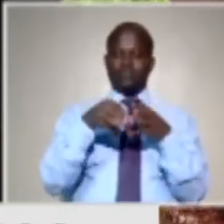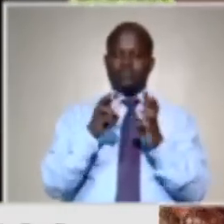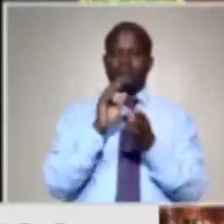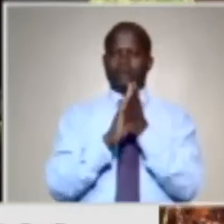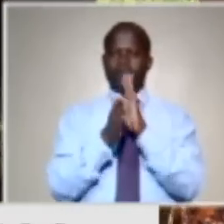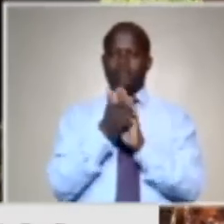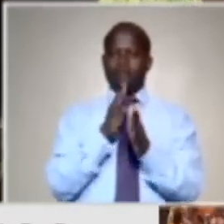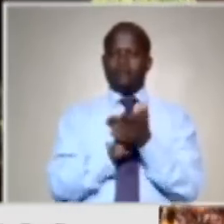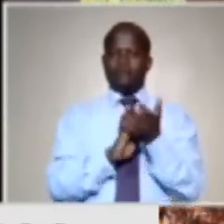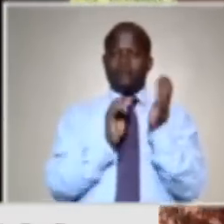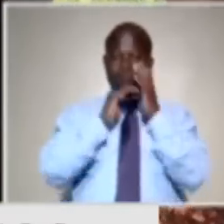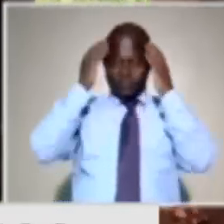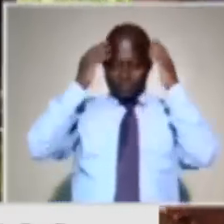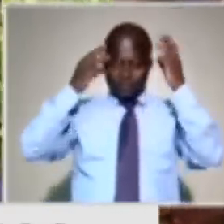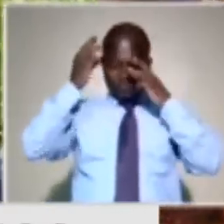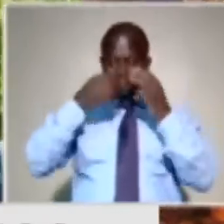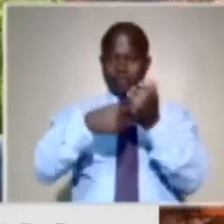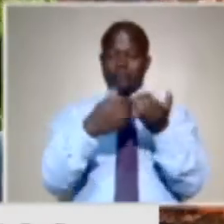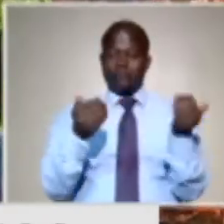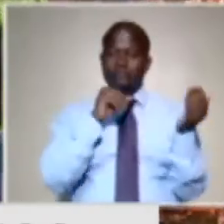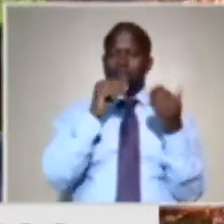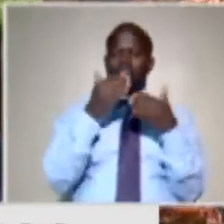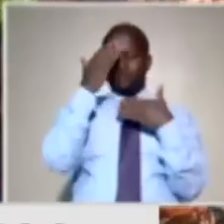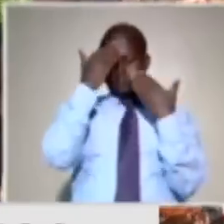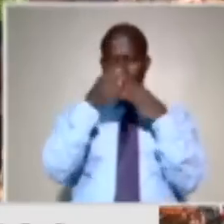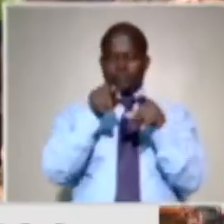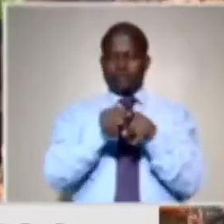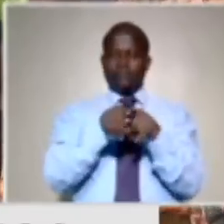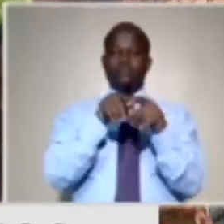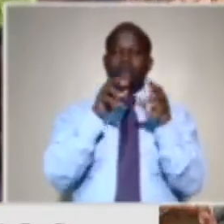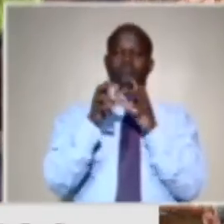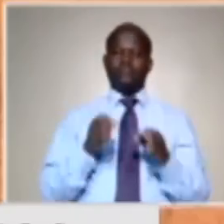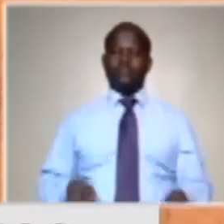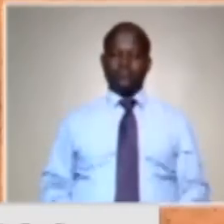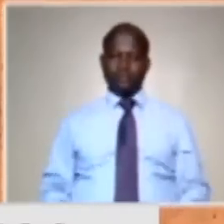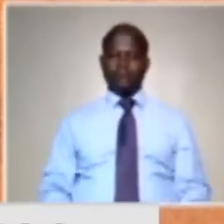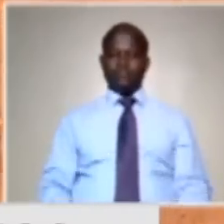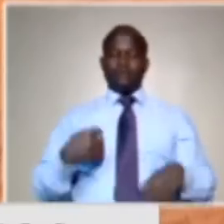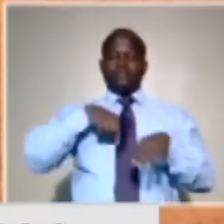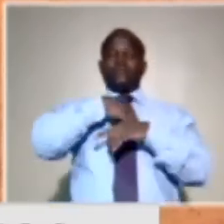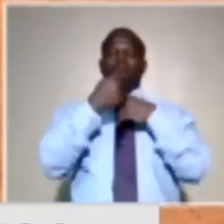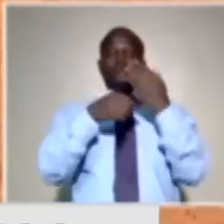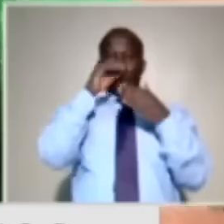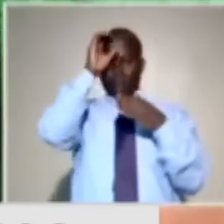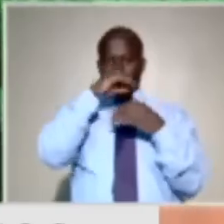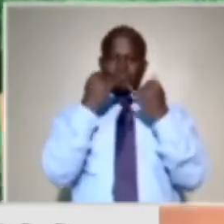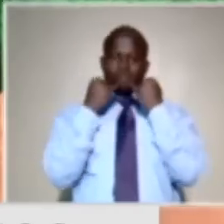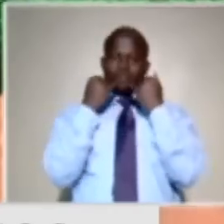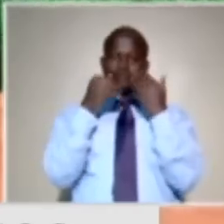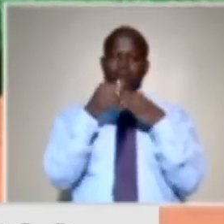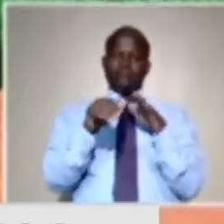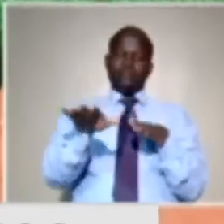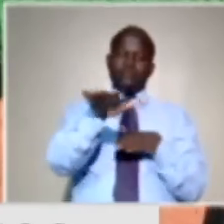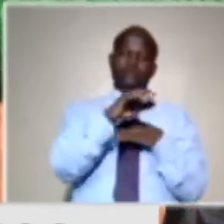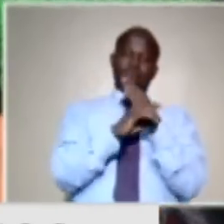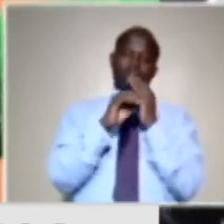burundu naho impungenge zo kuvuza abana zo nizikiriho nk'uko uyu muyobozi abisobanura icyakozwe twakomeje gushakisha amakuru muri ka